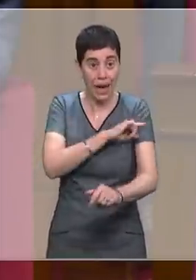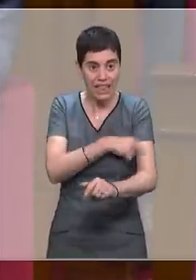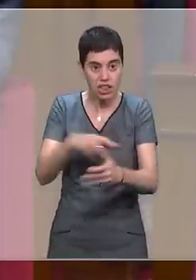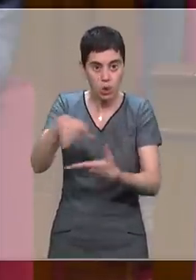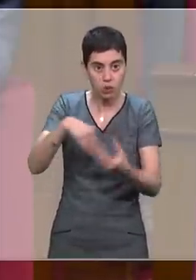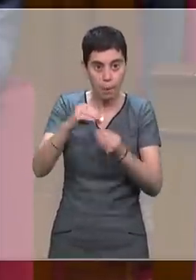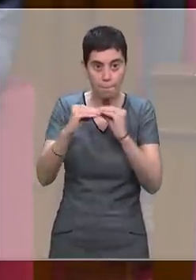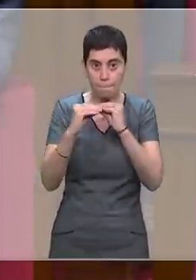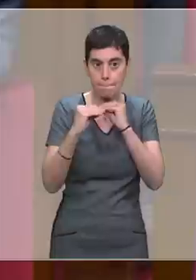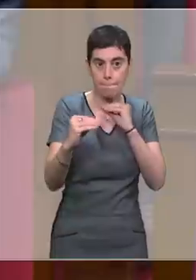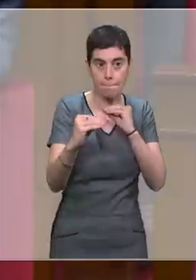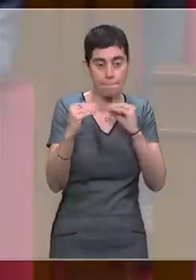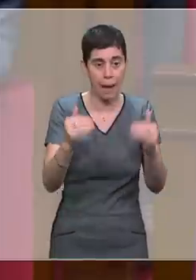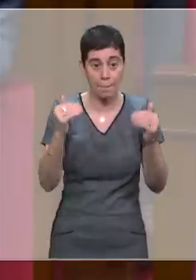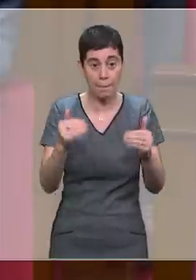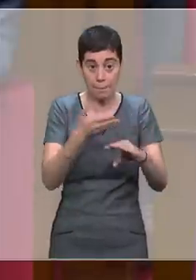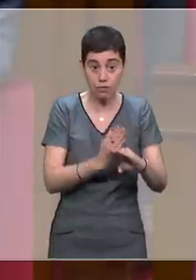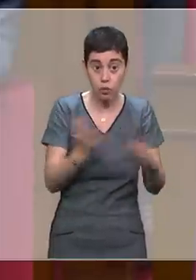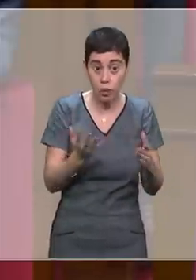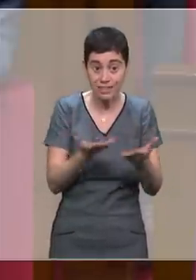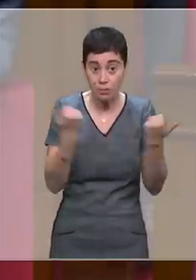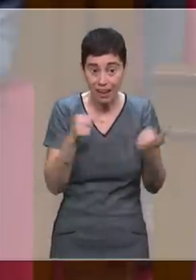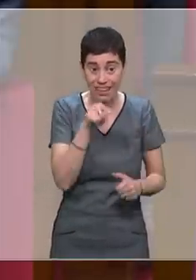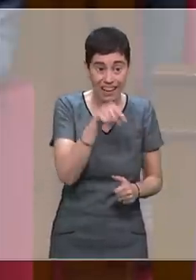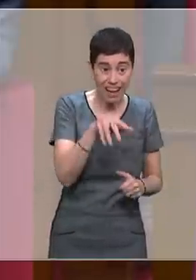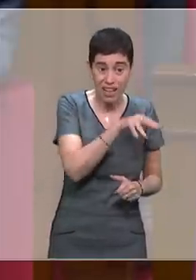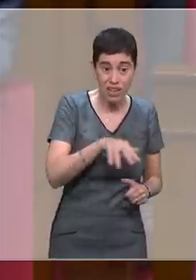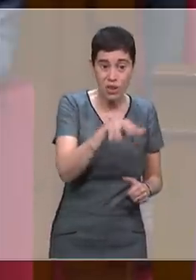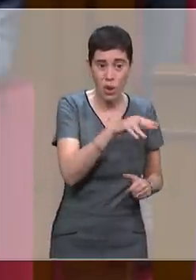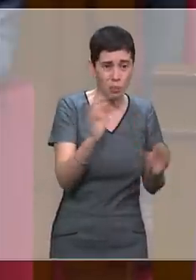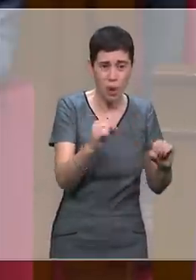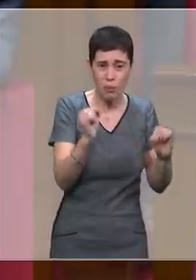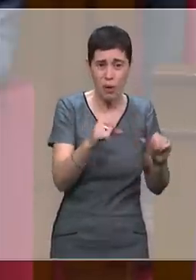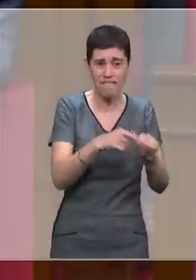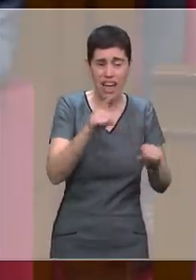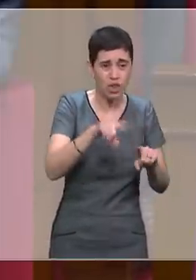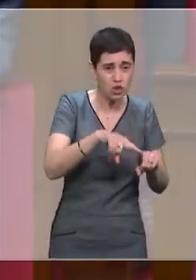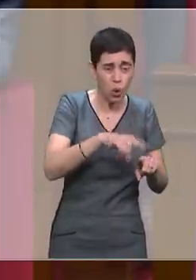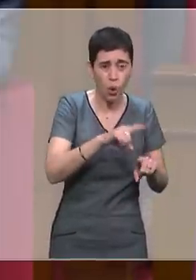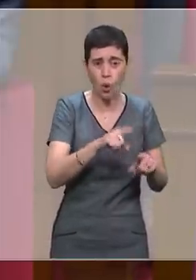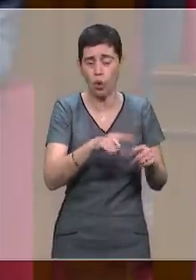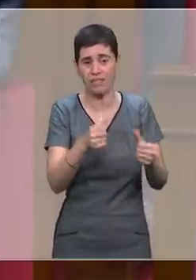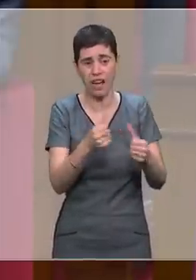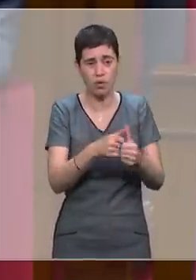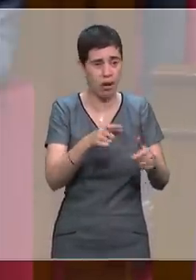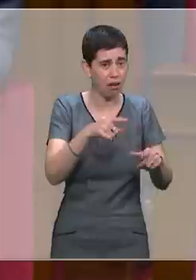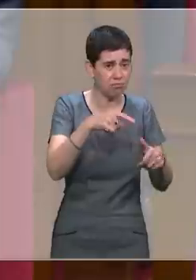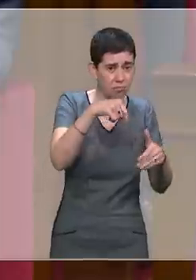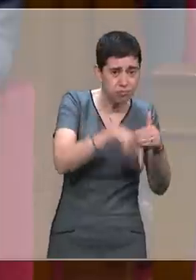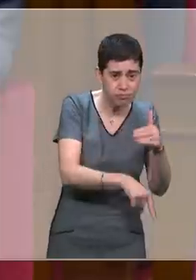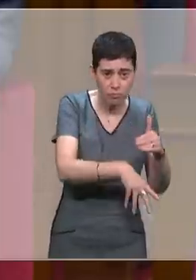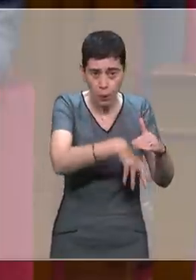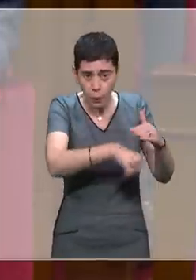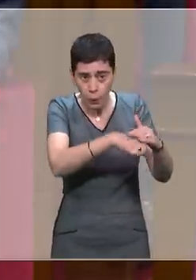renouvelables. Rien de prévu, alors que les Outre-mer regorgent de potentialités, de gisements, de projets.